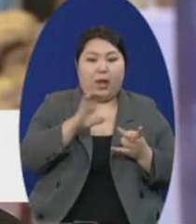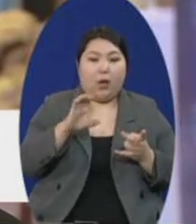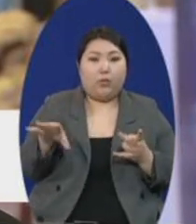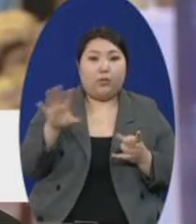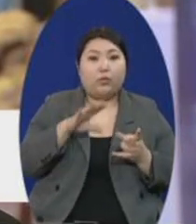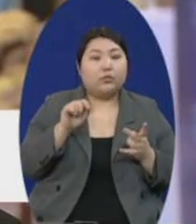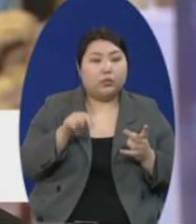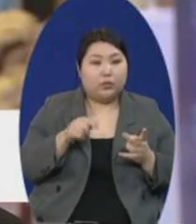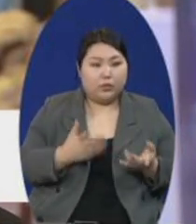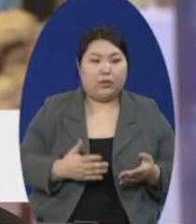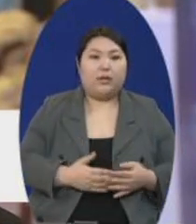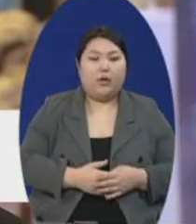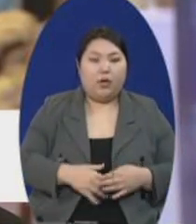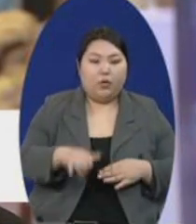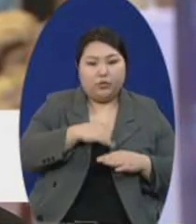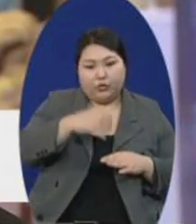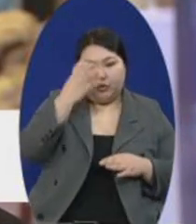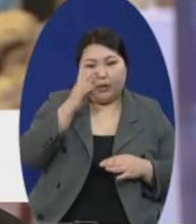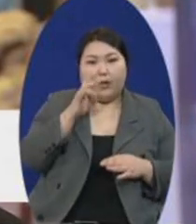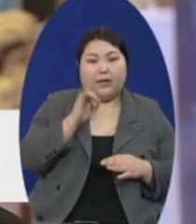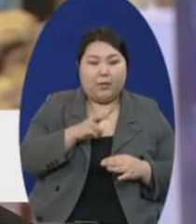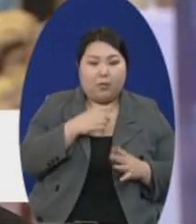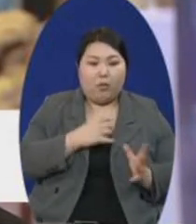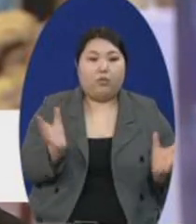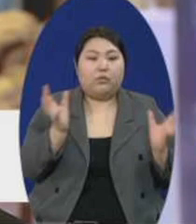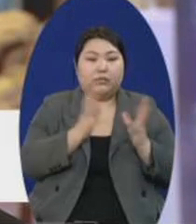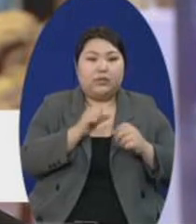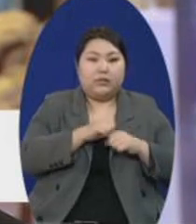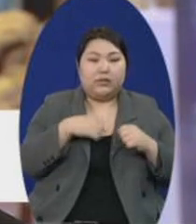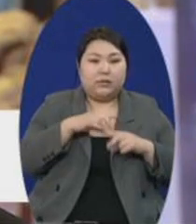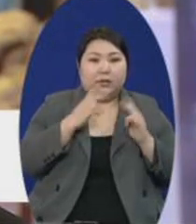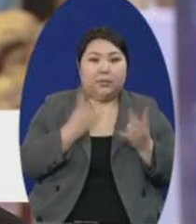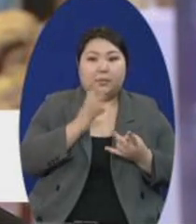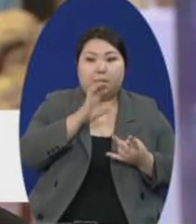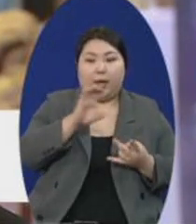байгууллагууд устрын нам устрын нийгмийн байгууллагуудын